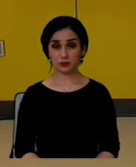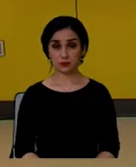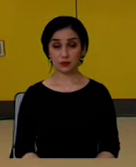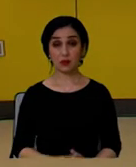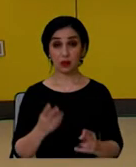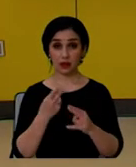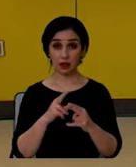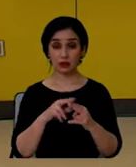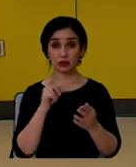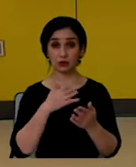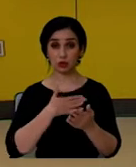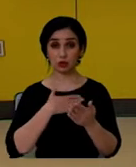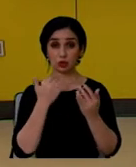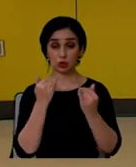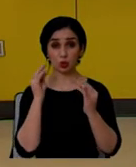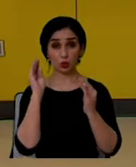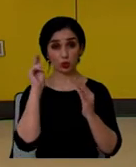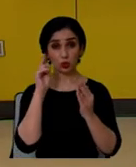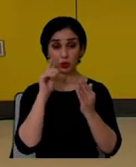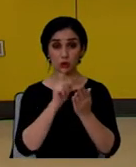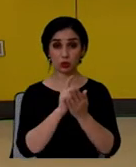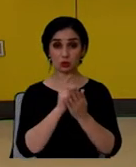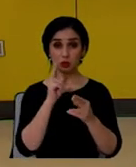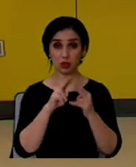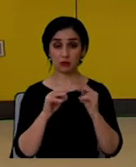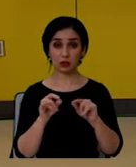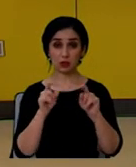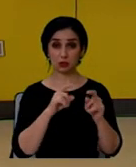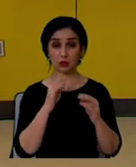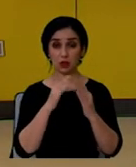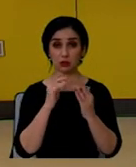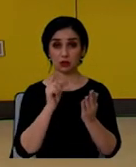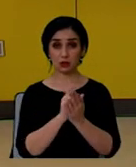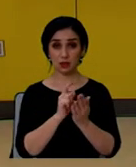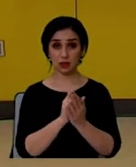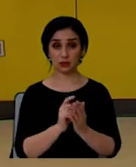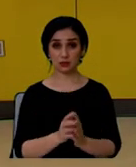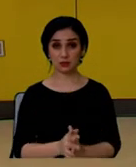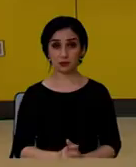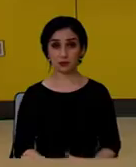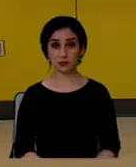На этом мы наш сегодняшний урок заканчиваем и переходим к домашнему заданию.